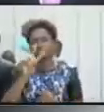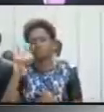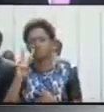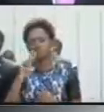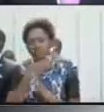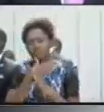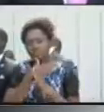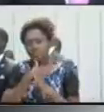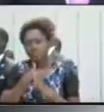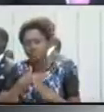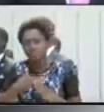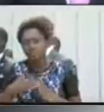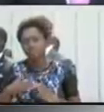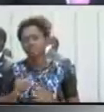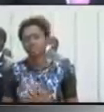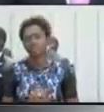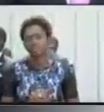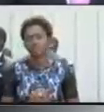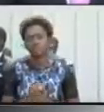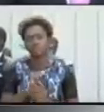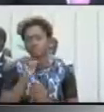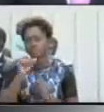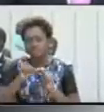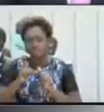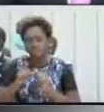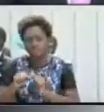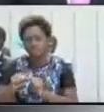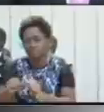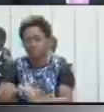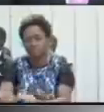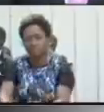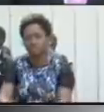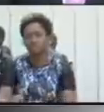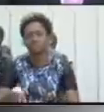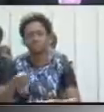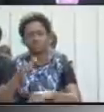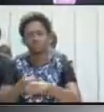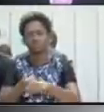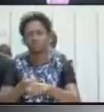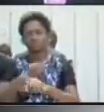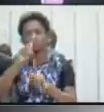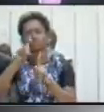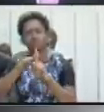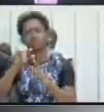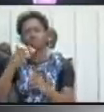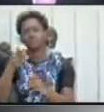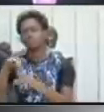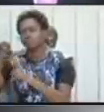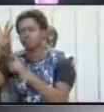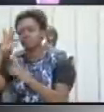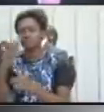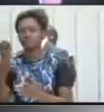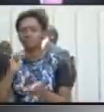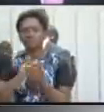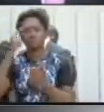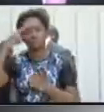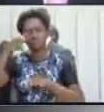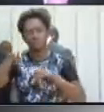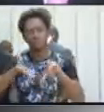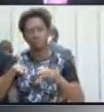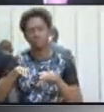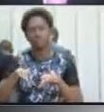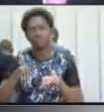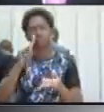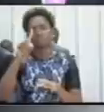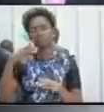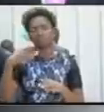écoute, écoute, écoute, écoute, écoute. Ça veut dire, il n'y a pas duré trop longtemps. L'on choisit, ce métier, ça a pour faire. Son métier qui fait